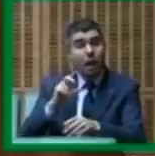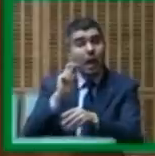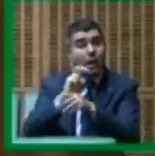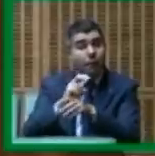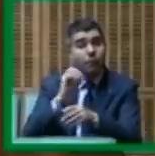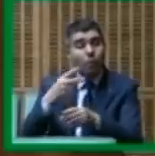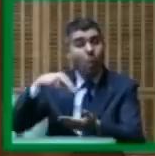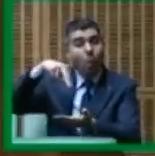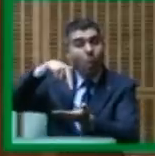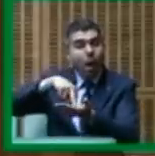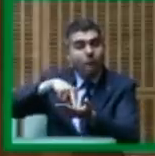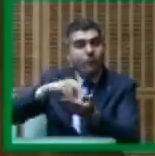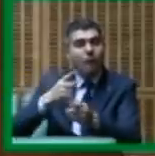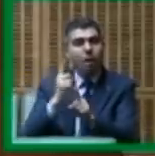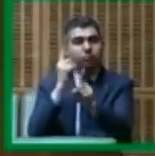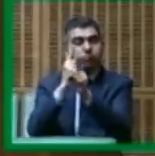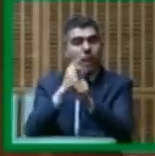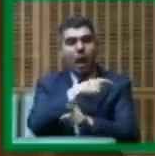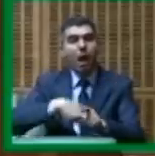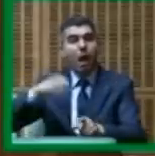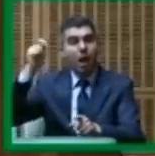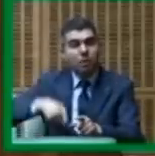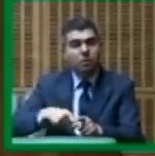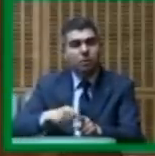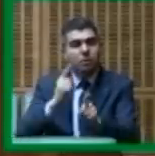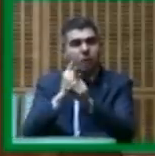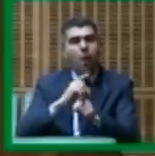يدافعوا على انفسهم، يمكن يدافعوا على المغرب في الامم المتحده.